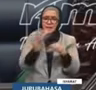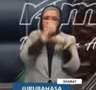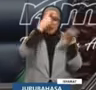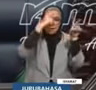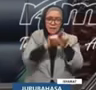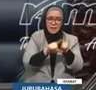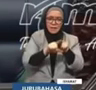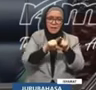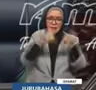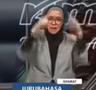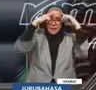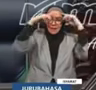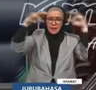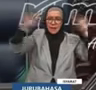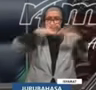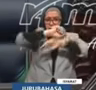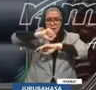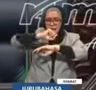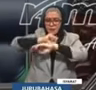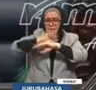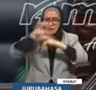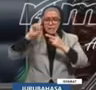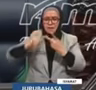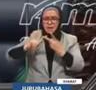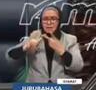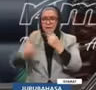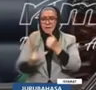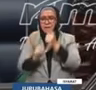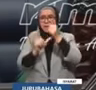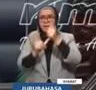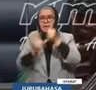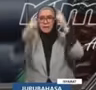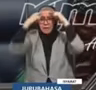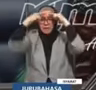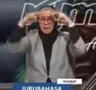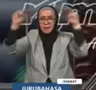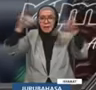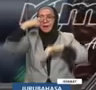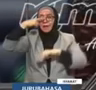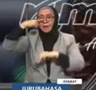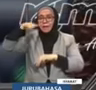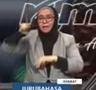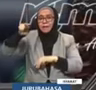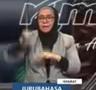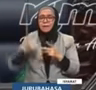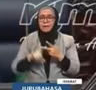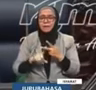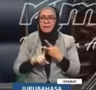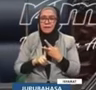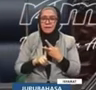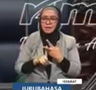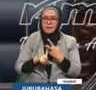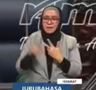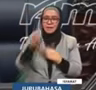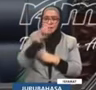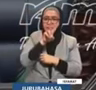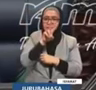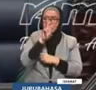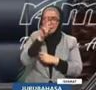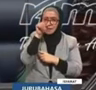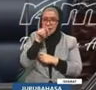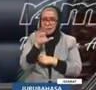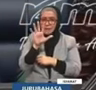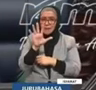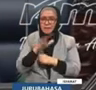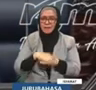Menteri Singapura dan juga timbalan Perdana menteri Thailand rawit wong suwun pada 26 Mei